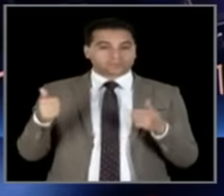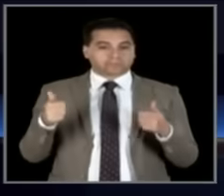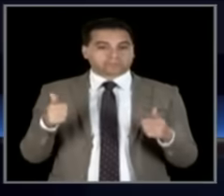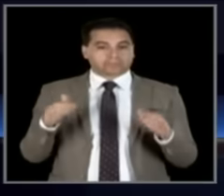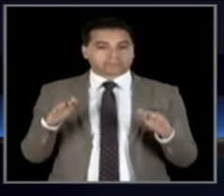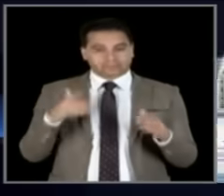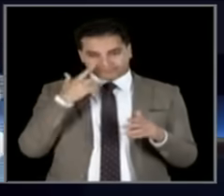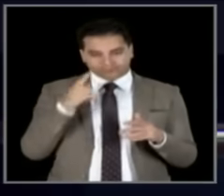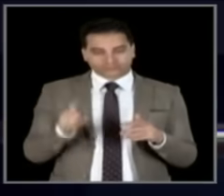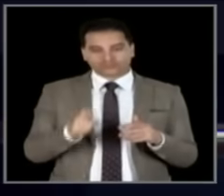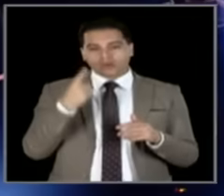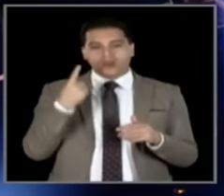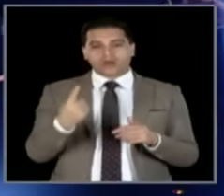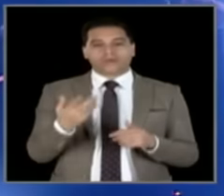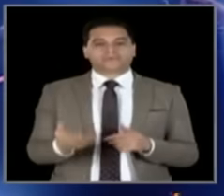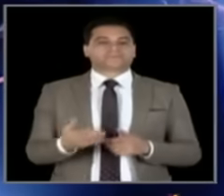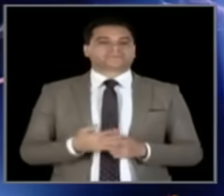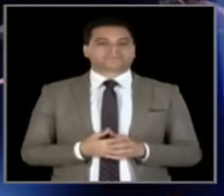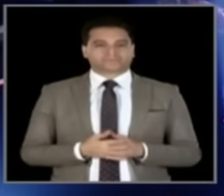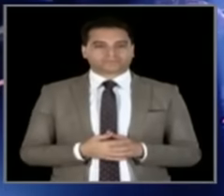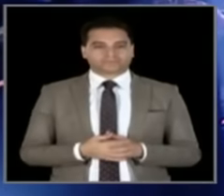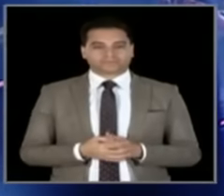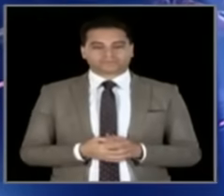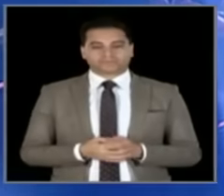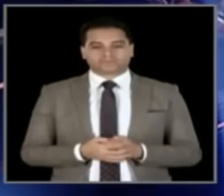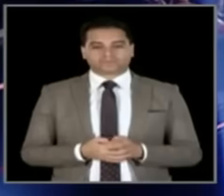مين. السؤال الأول،